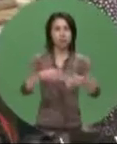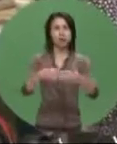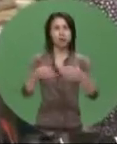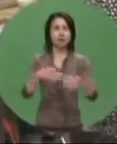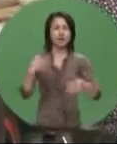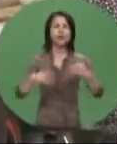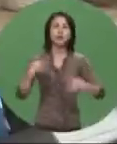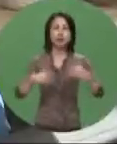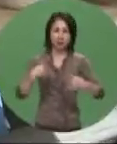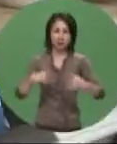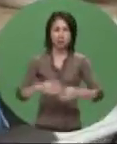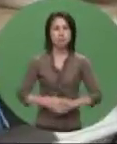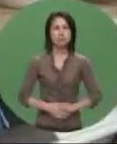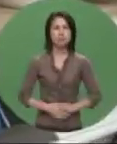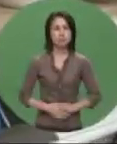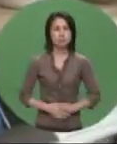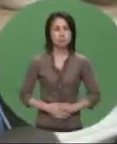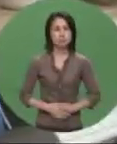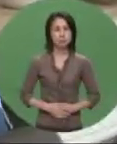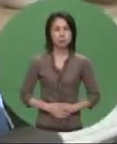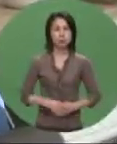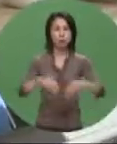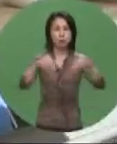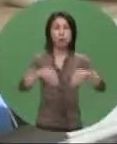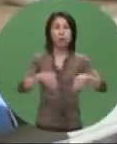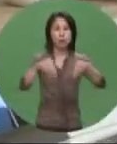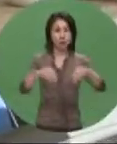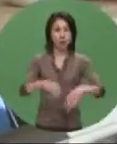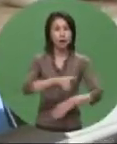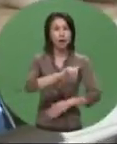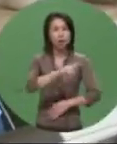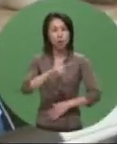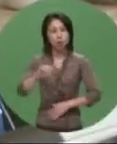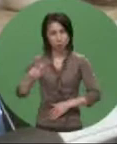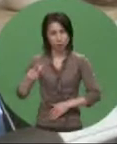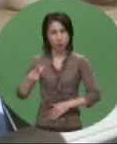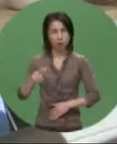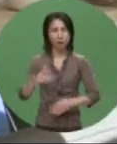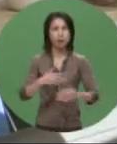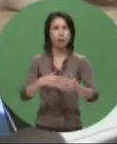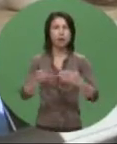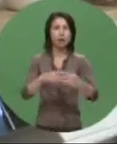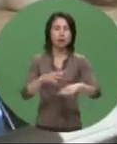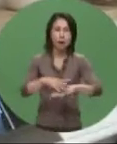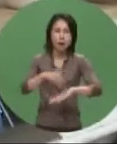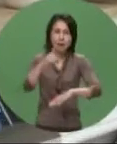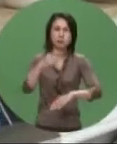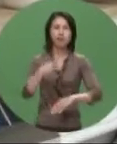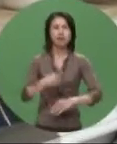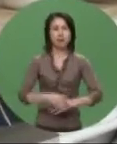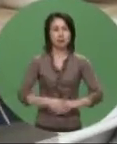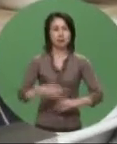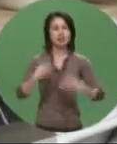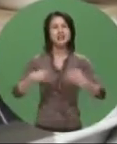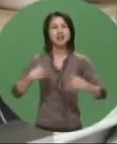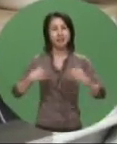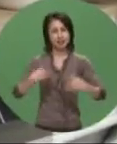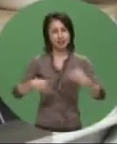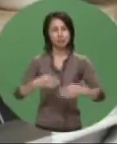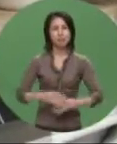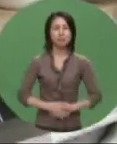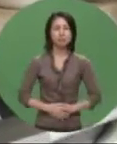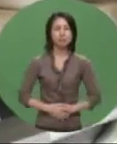。 染めたり、いろんなやったことない作業ができて嬉しかったです。